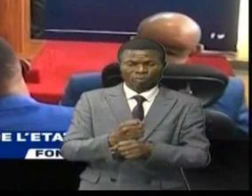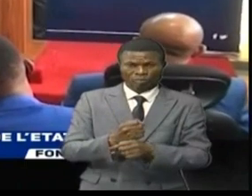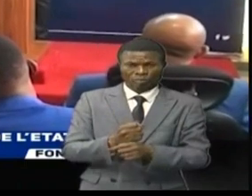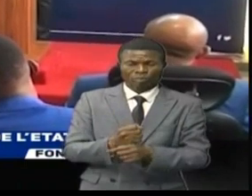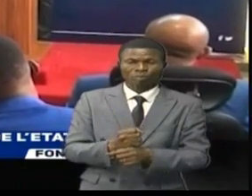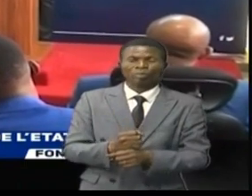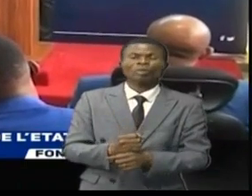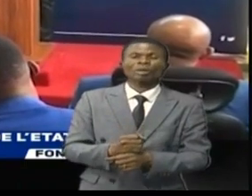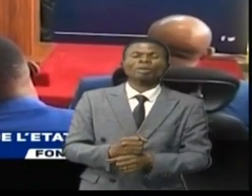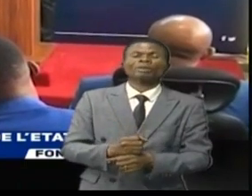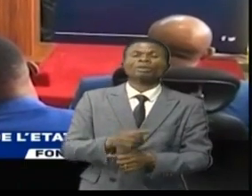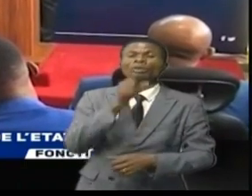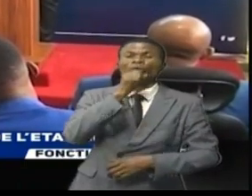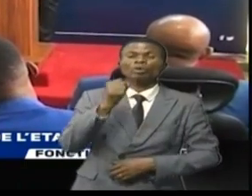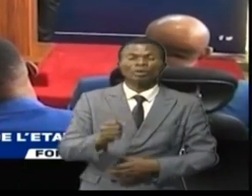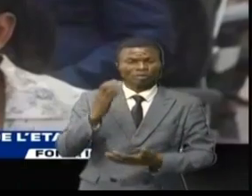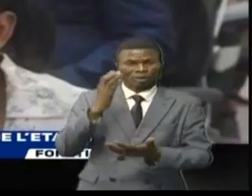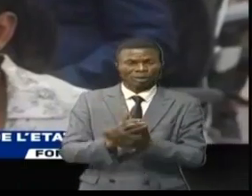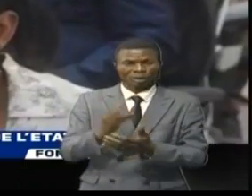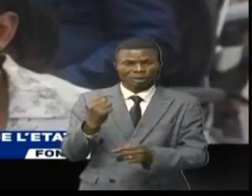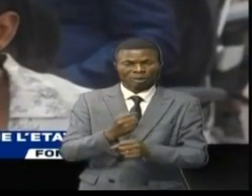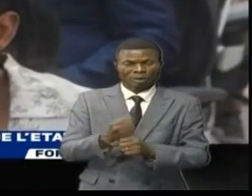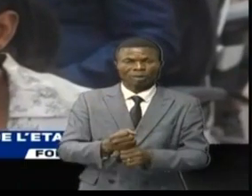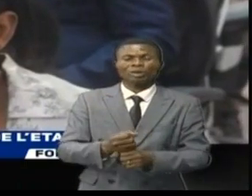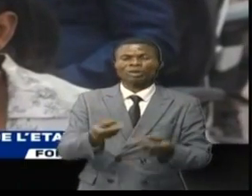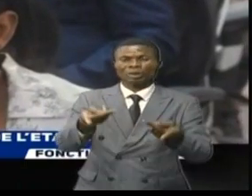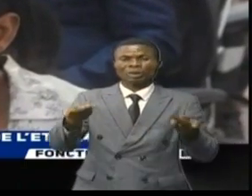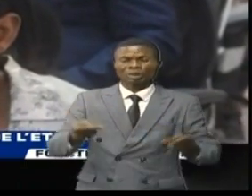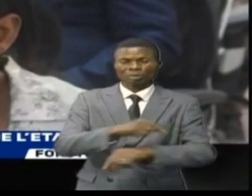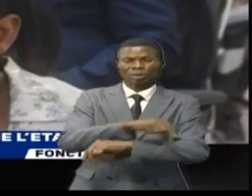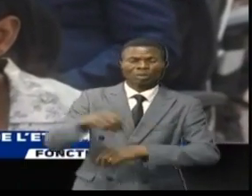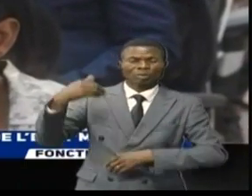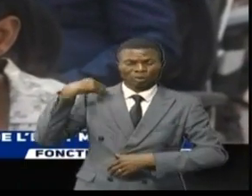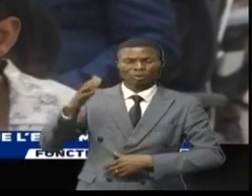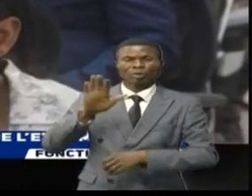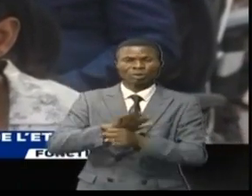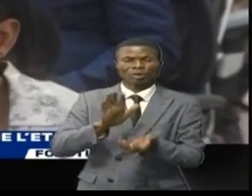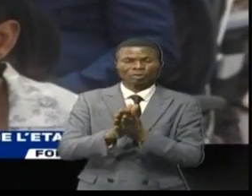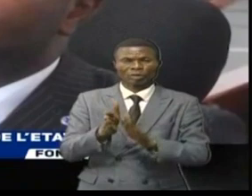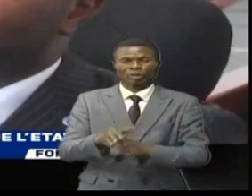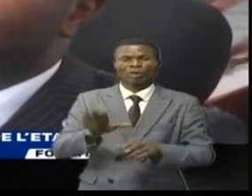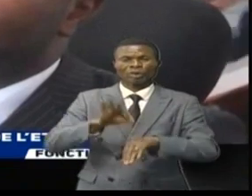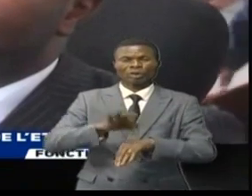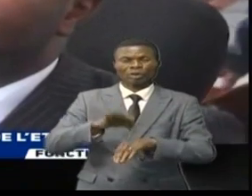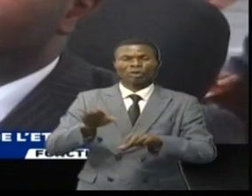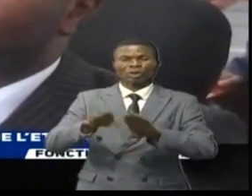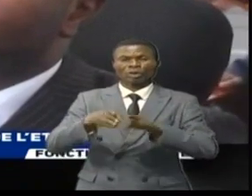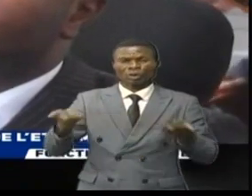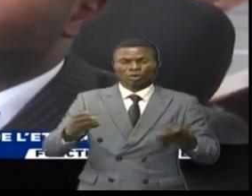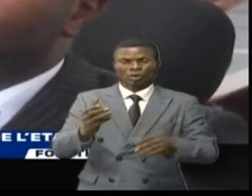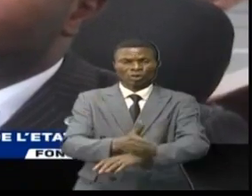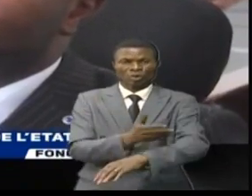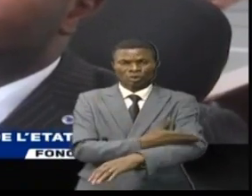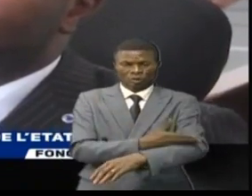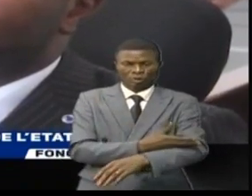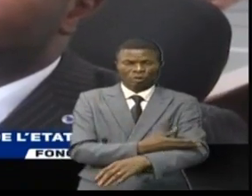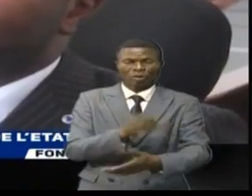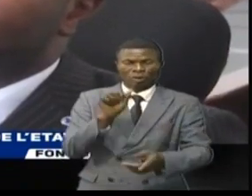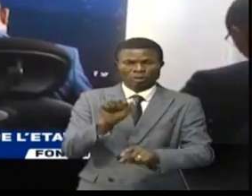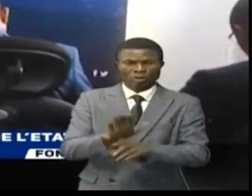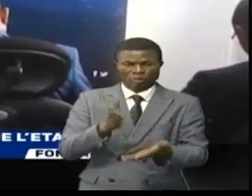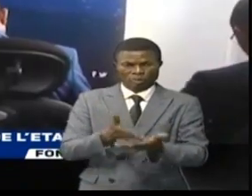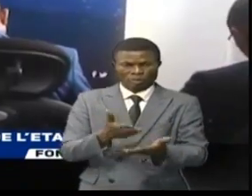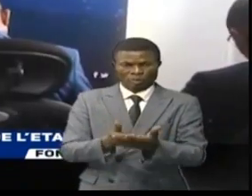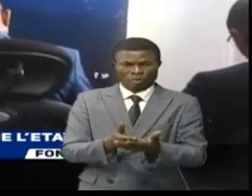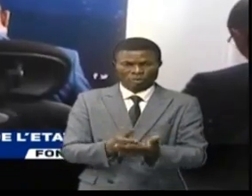retraite entamé va libérer des postes au sein de l'administration publique et ouvrir les opportunités des avancements en grade. Pour le